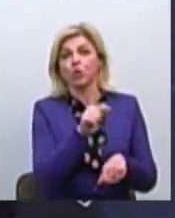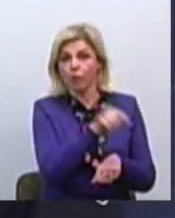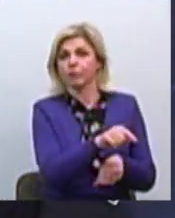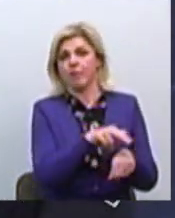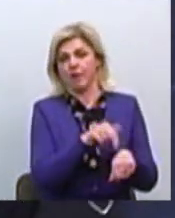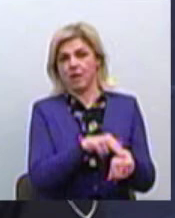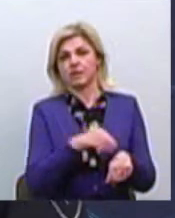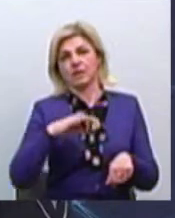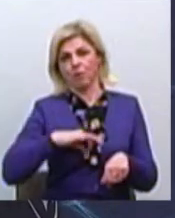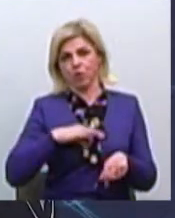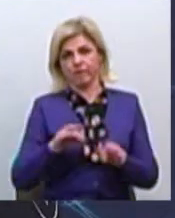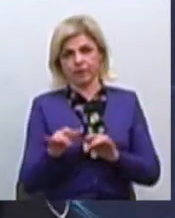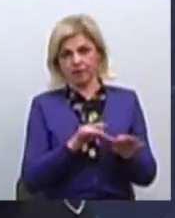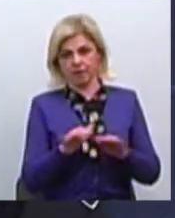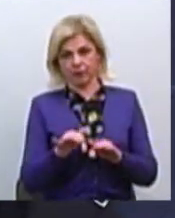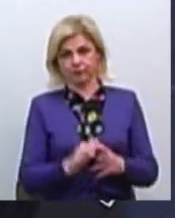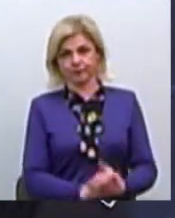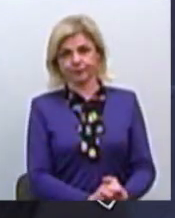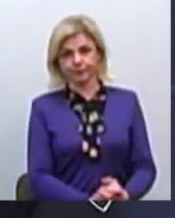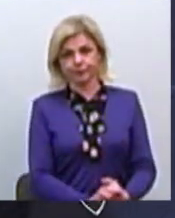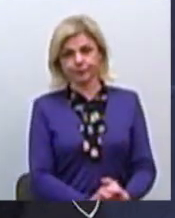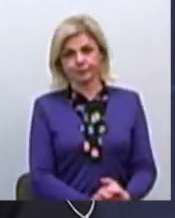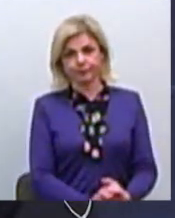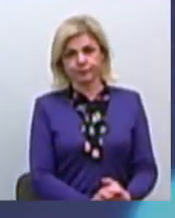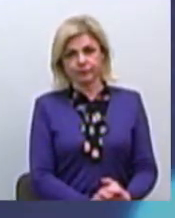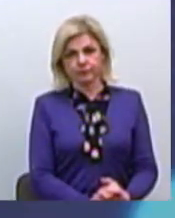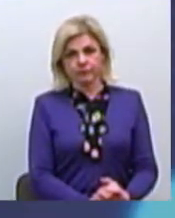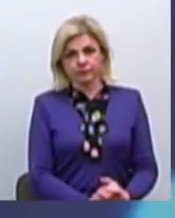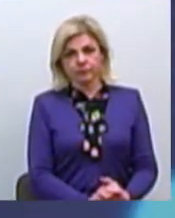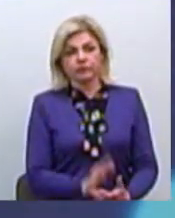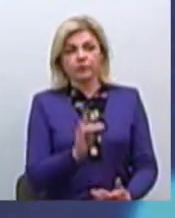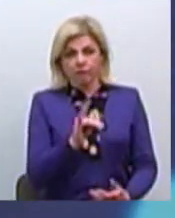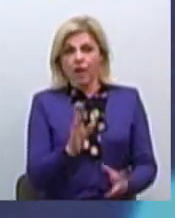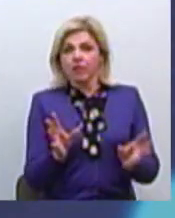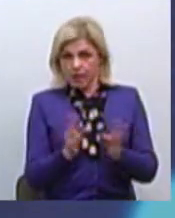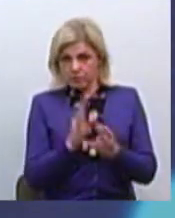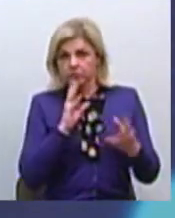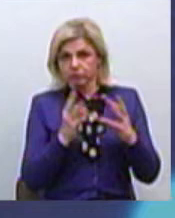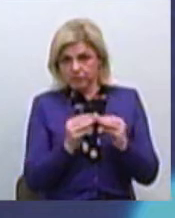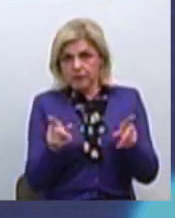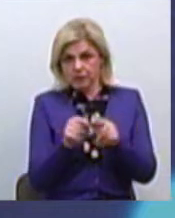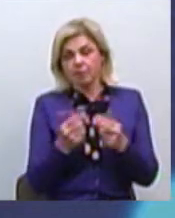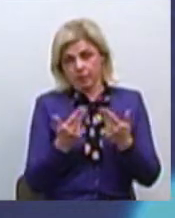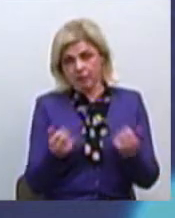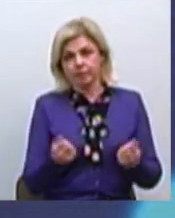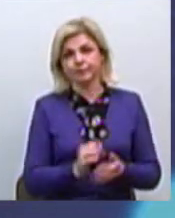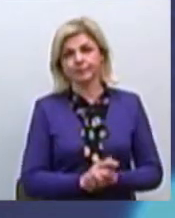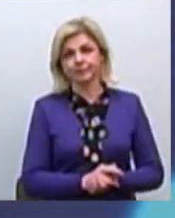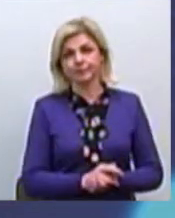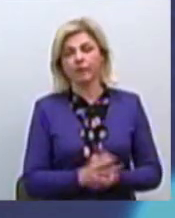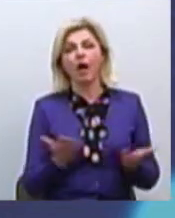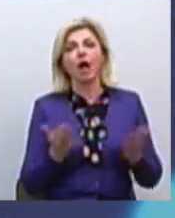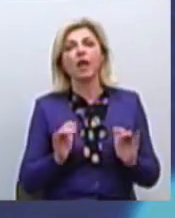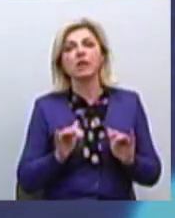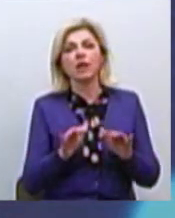вже вживали відповідних законних заходів. Тобто ви знайшли з ними спільну мову? Так. А які дії